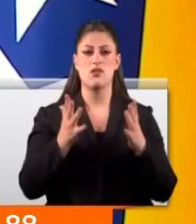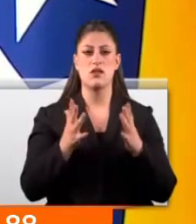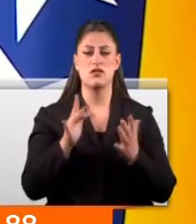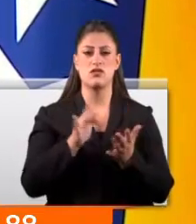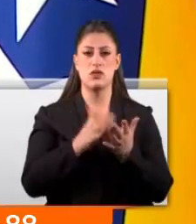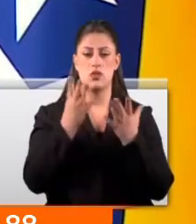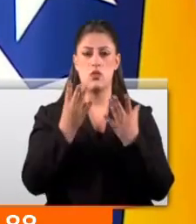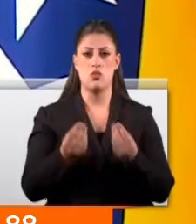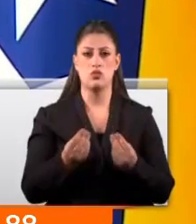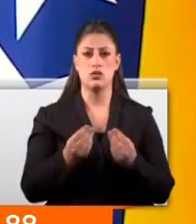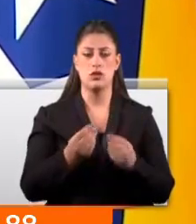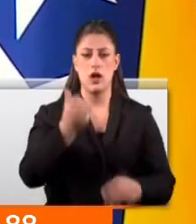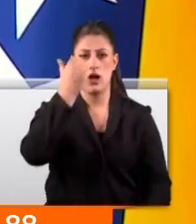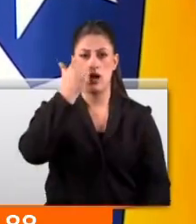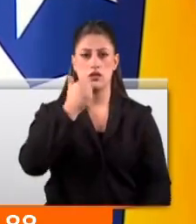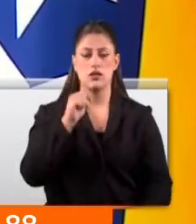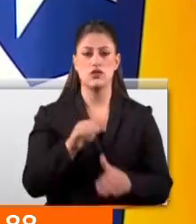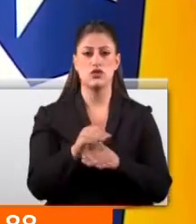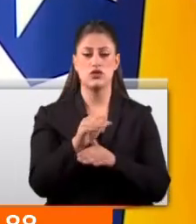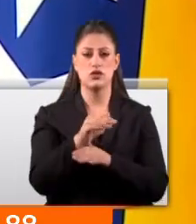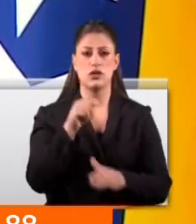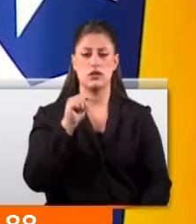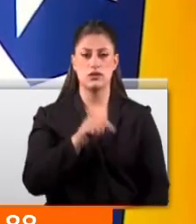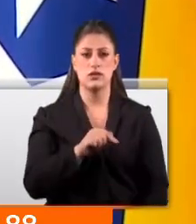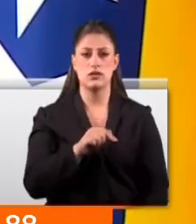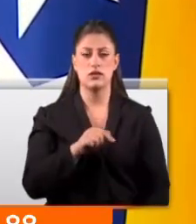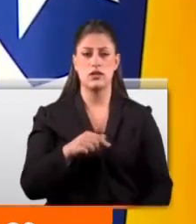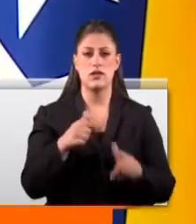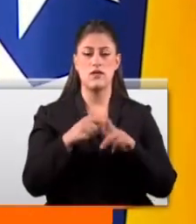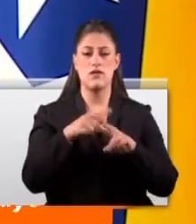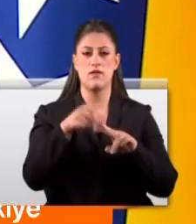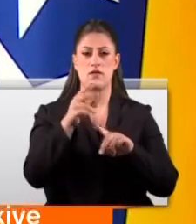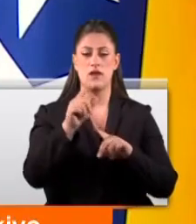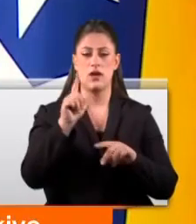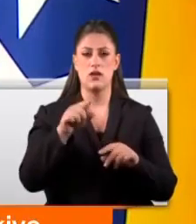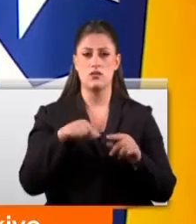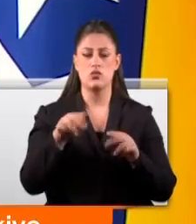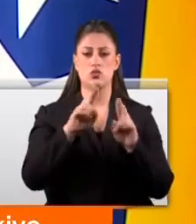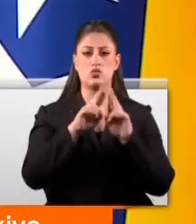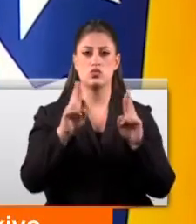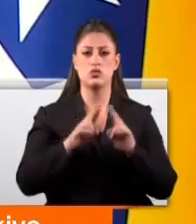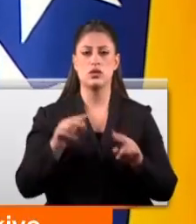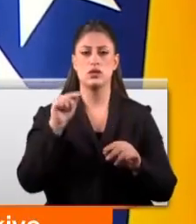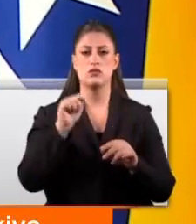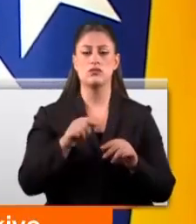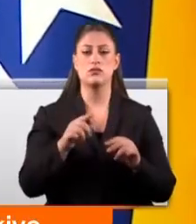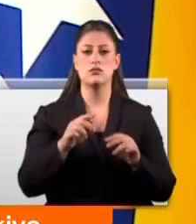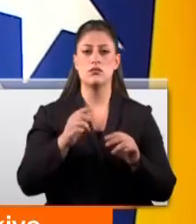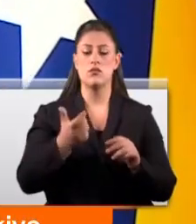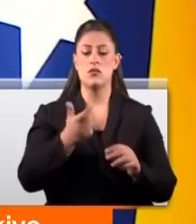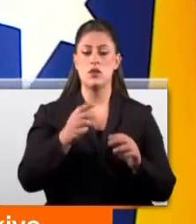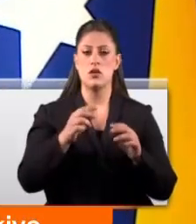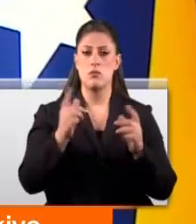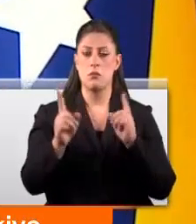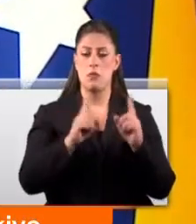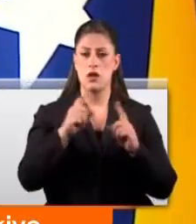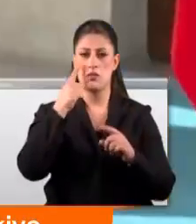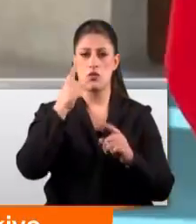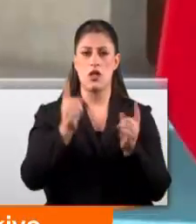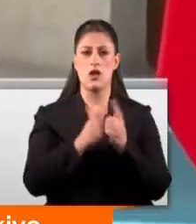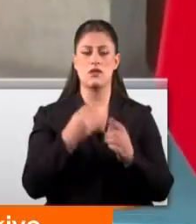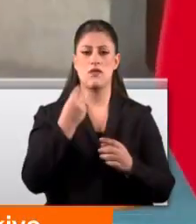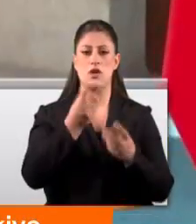giydilerse Gazze'de yaşananların failleri de uluslararası hukuk karşısında hesap